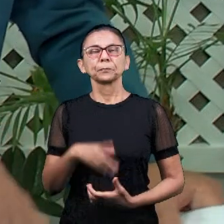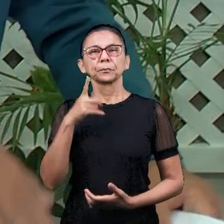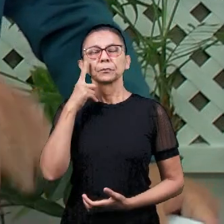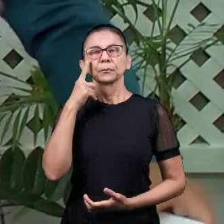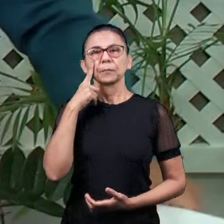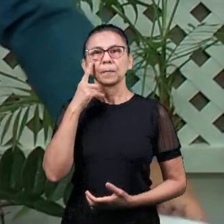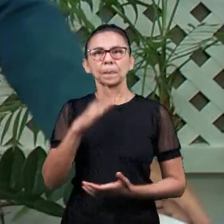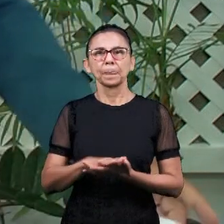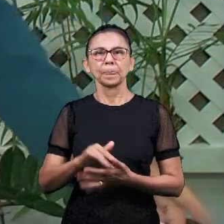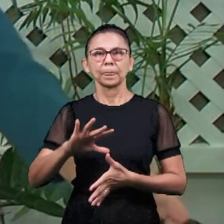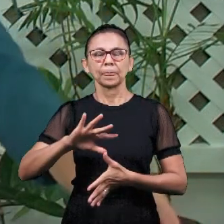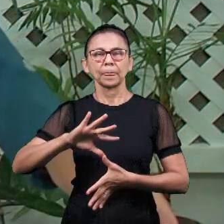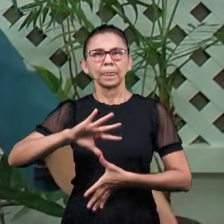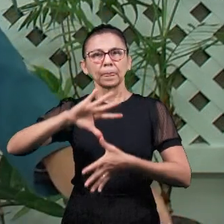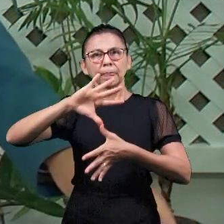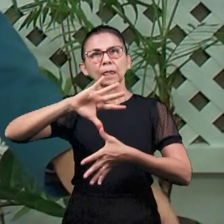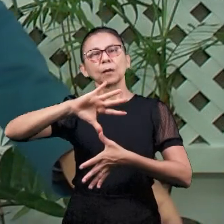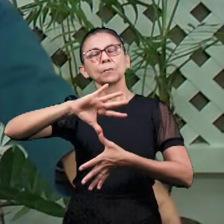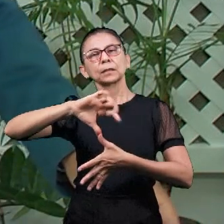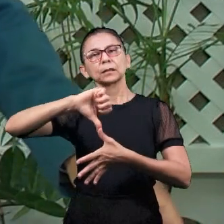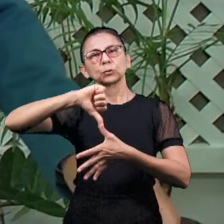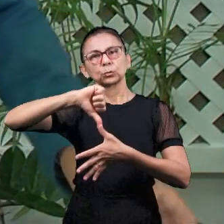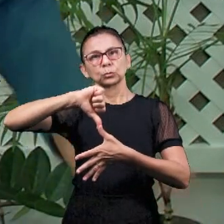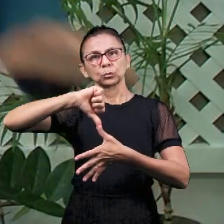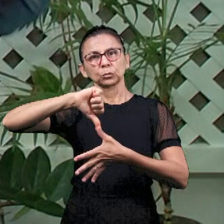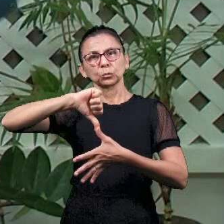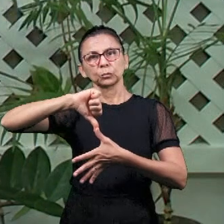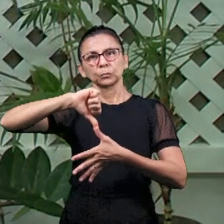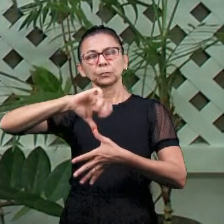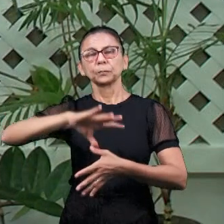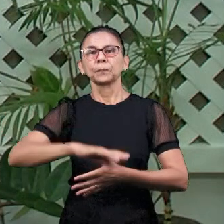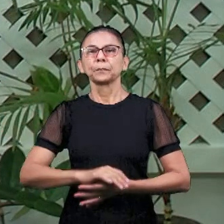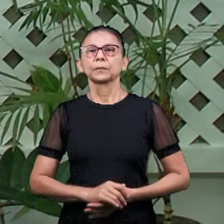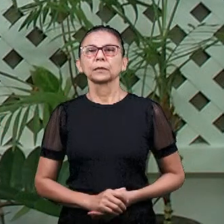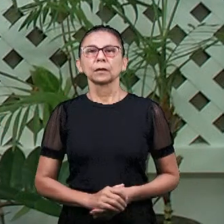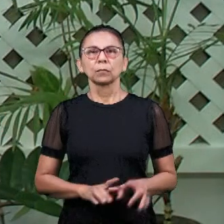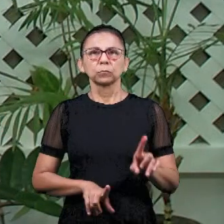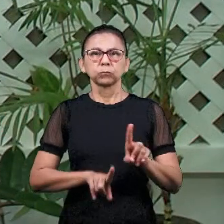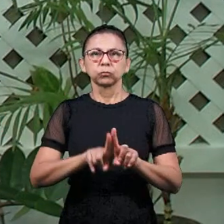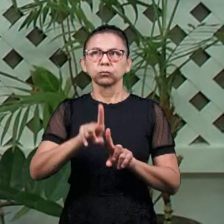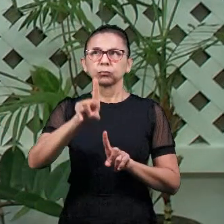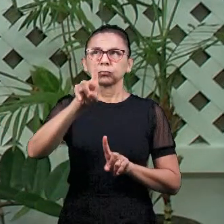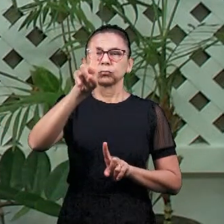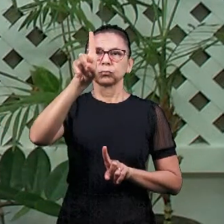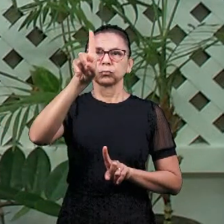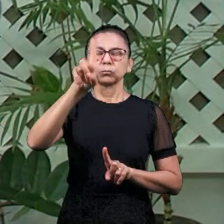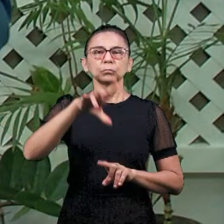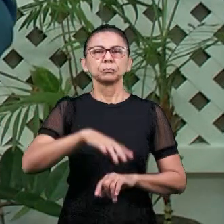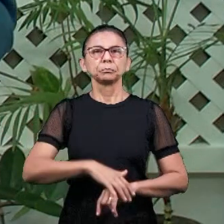est exponentielle. Et il grandit. Nous avons des pays